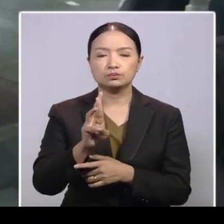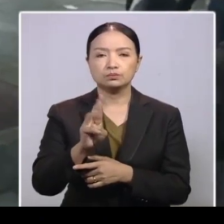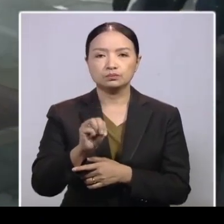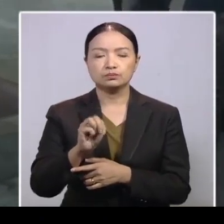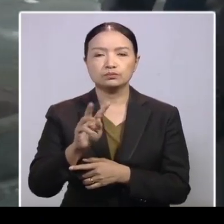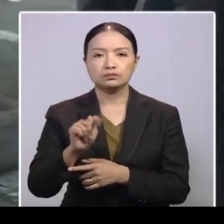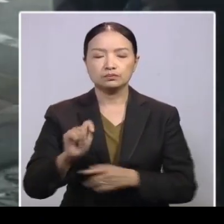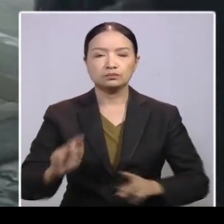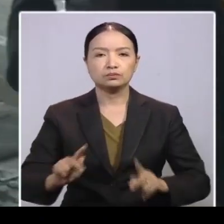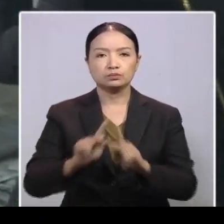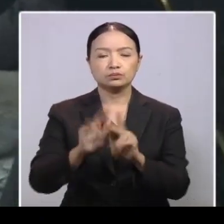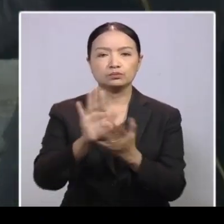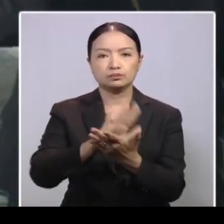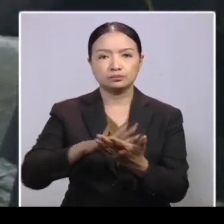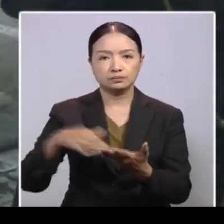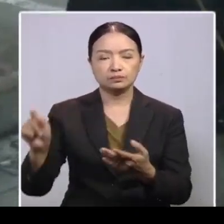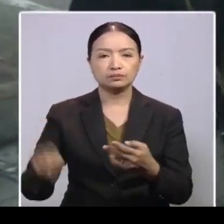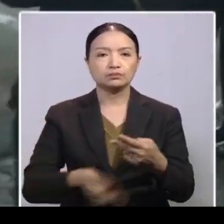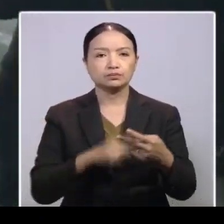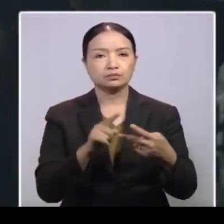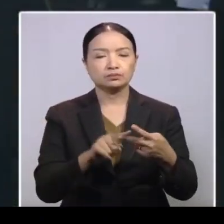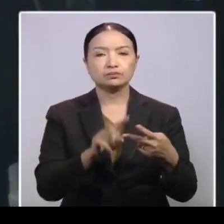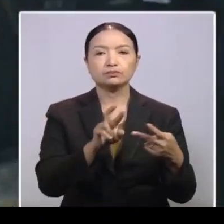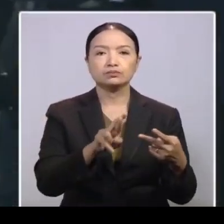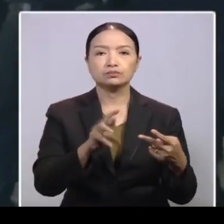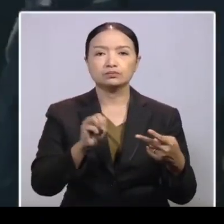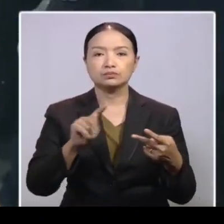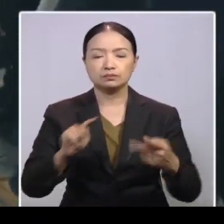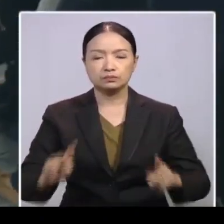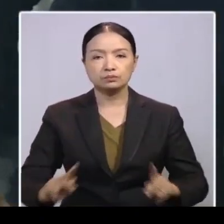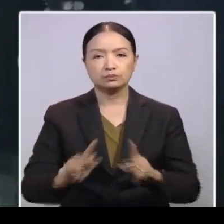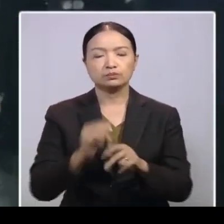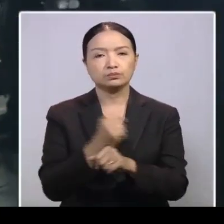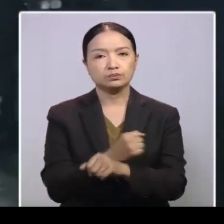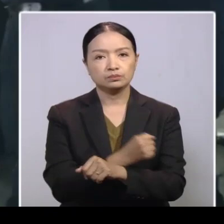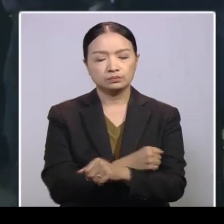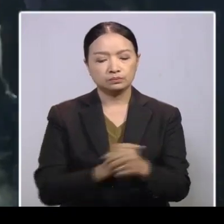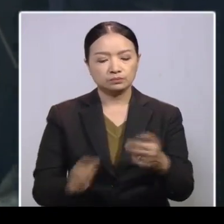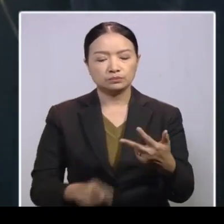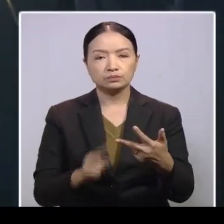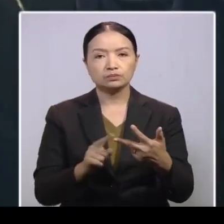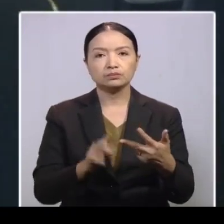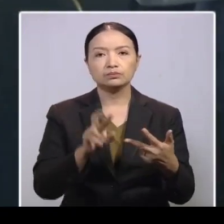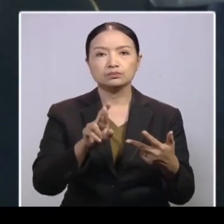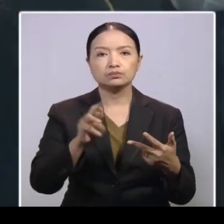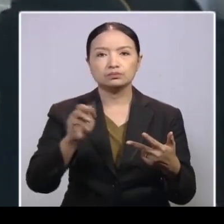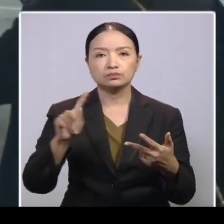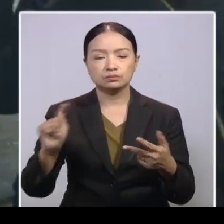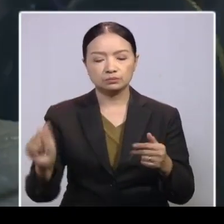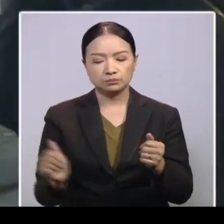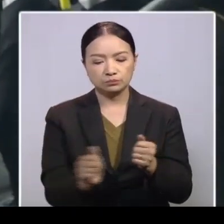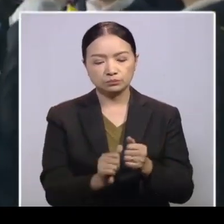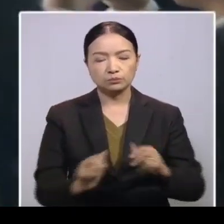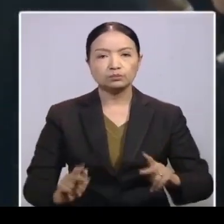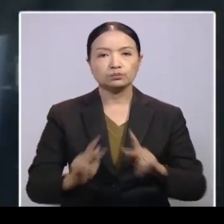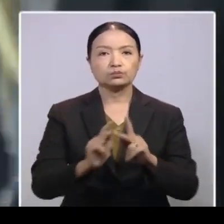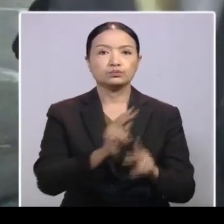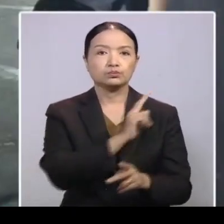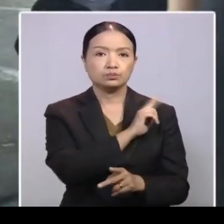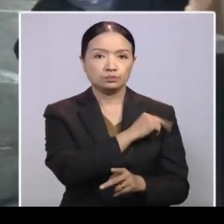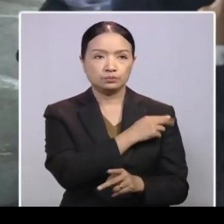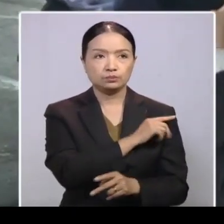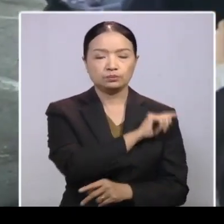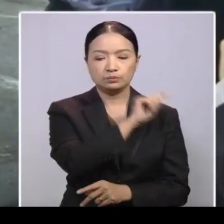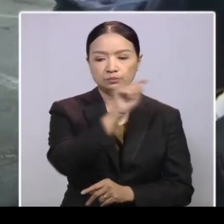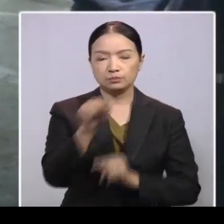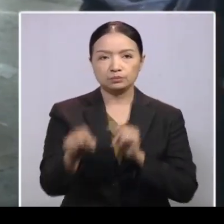างประเทศมีคุณพิพัฒน์รัชกิจประการนะครับรัฐมนตรีว่าการกระทรวงแรงงานมีคุณสันติพร้อมพัฒน์รัฐมนตรีช่วยว่าการกระทรวงสาธารณสุขเดินท